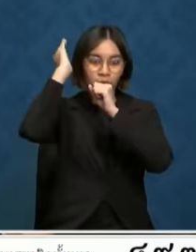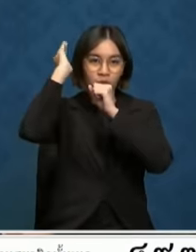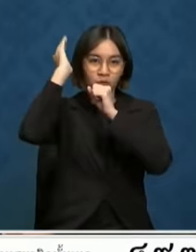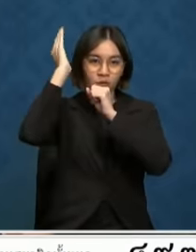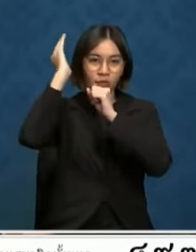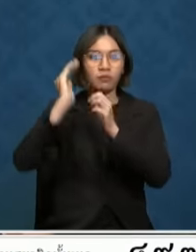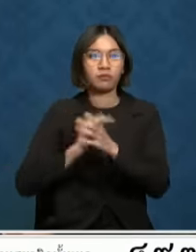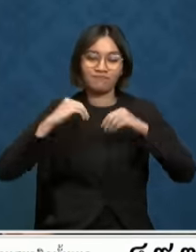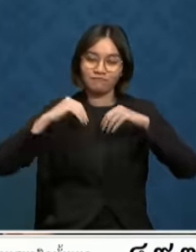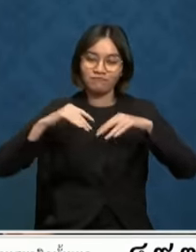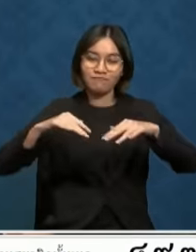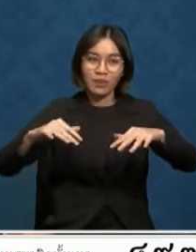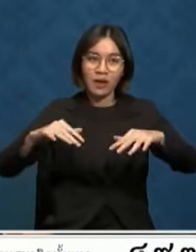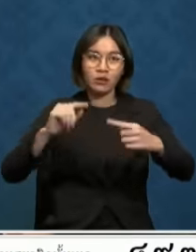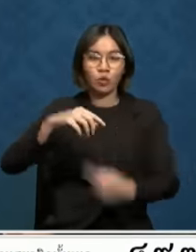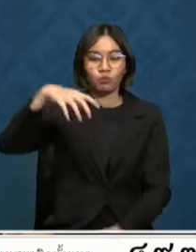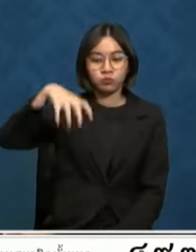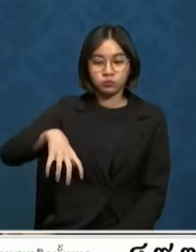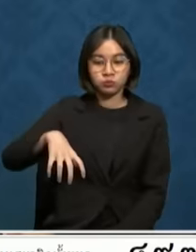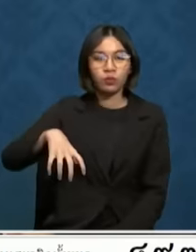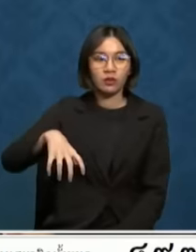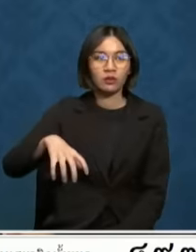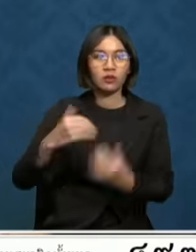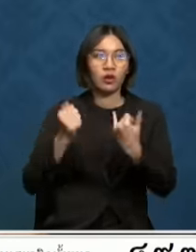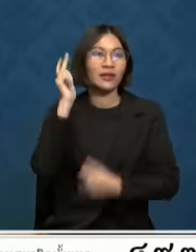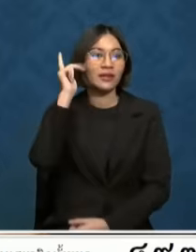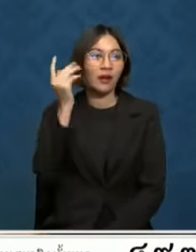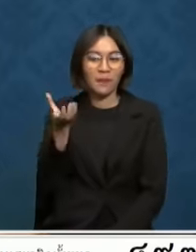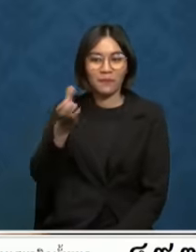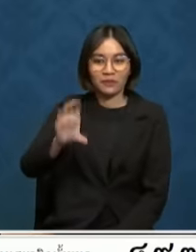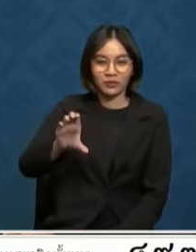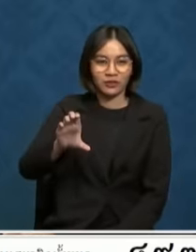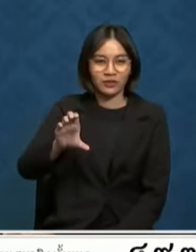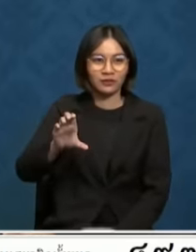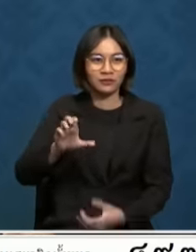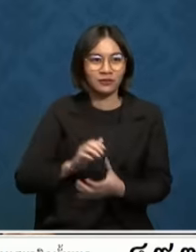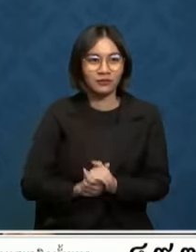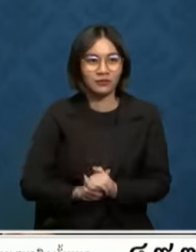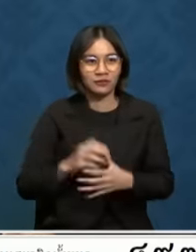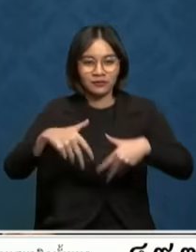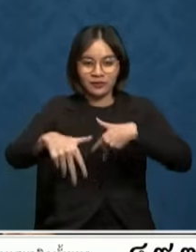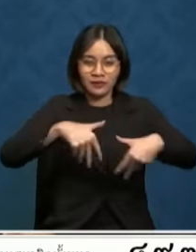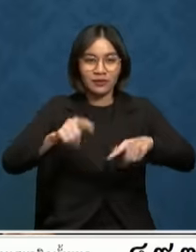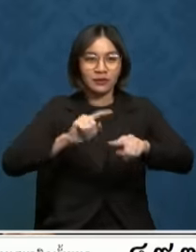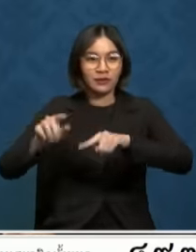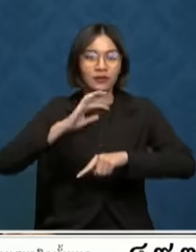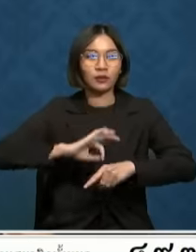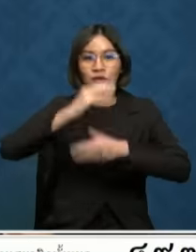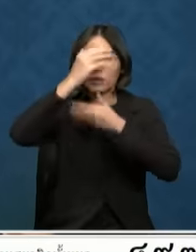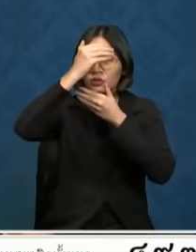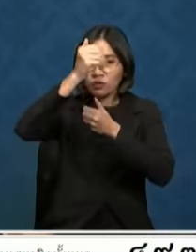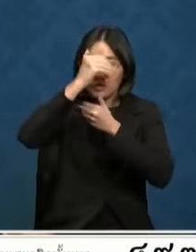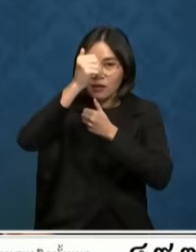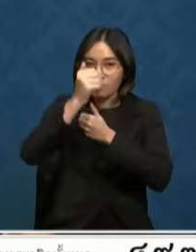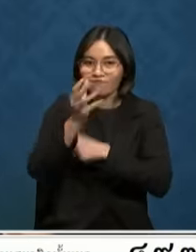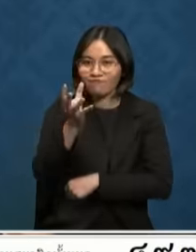บรรยายณสถานที่หนึที่เป็นข่าวในทางโซเชียลประชาชนทั่วไปให้ความสน